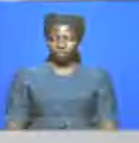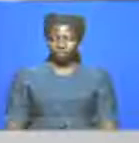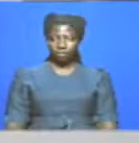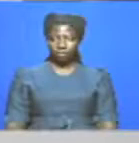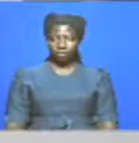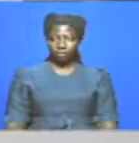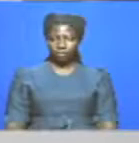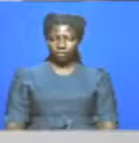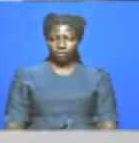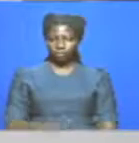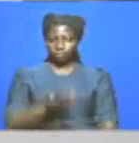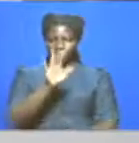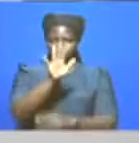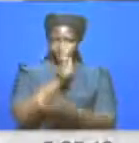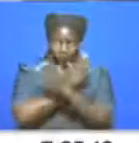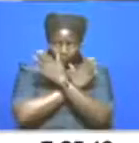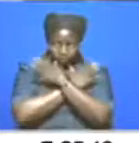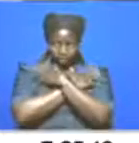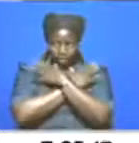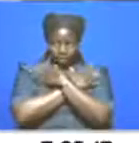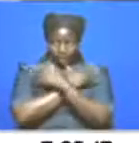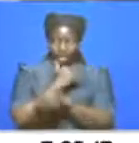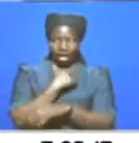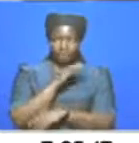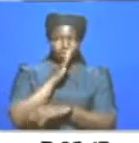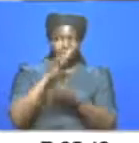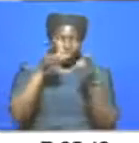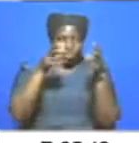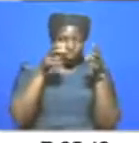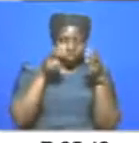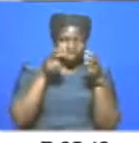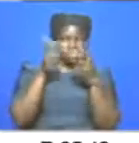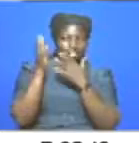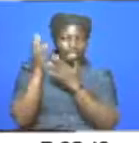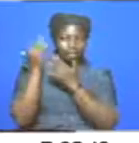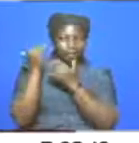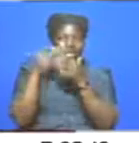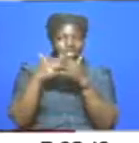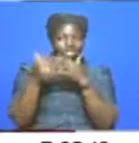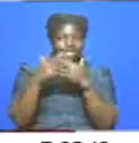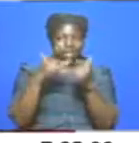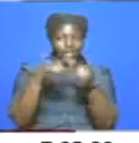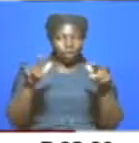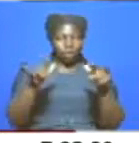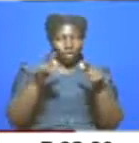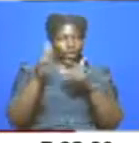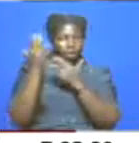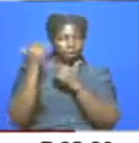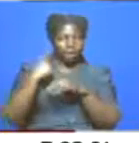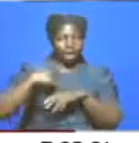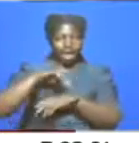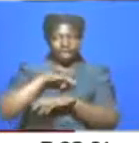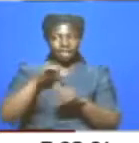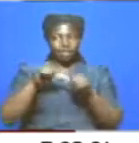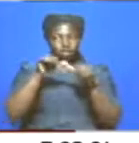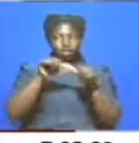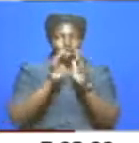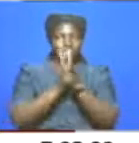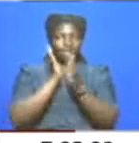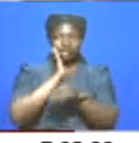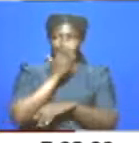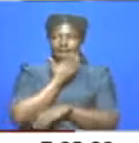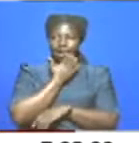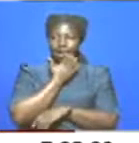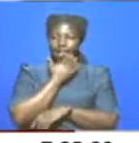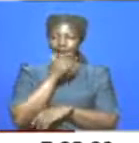yule mwenzako amekuwa kitutazama na kutarajia lugha ishara. Edson Manyera. Akitarajia kwamba tunaendelea na rangi. Ningejua rangi